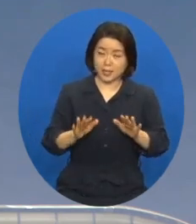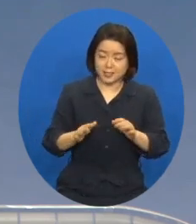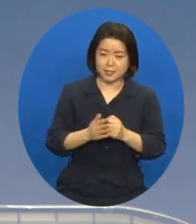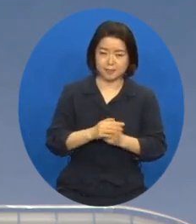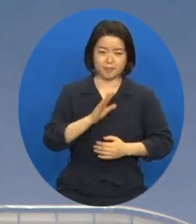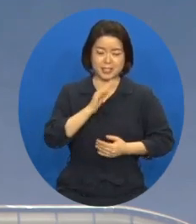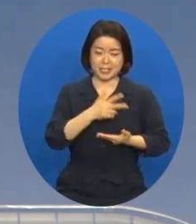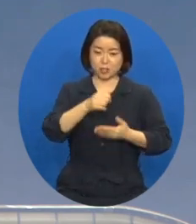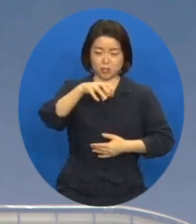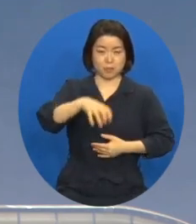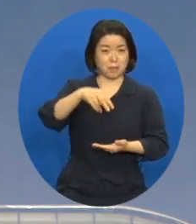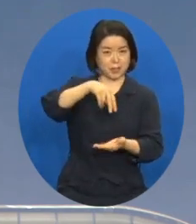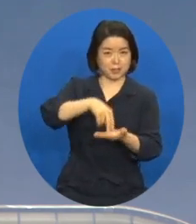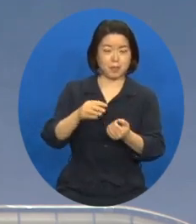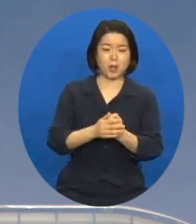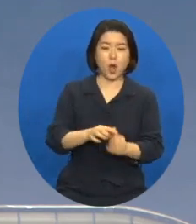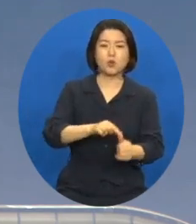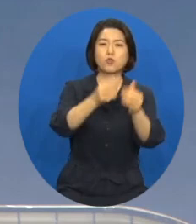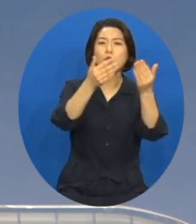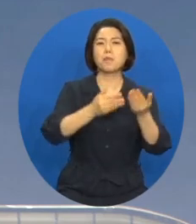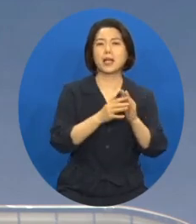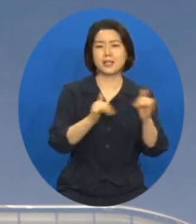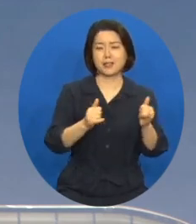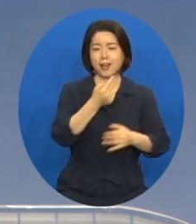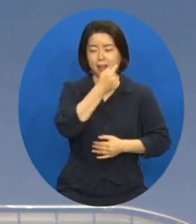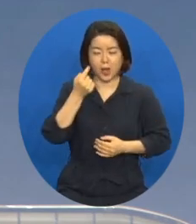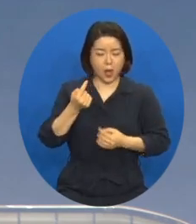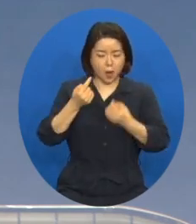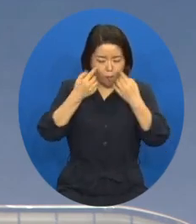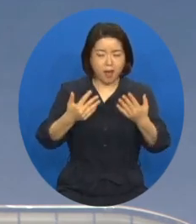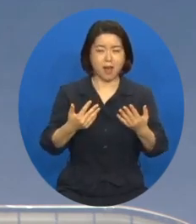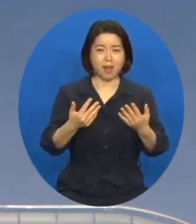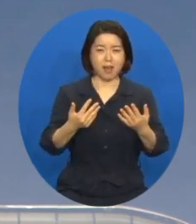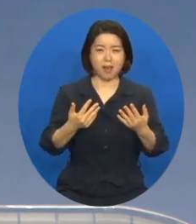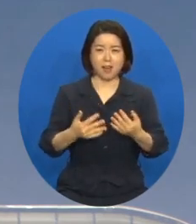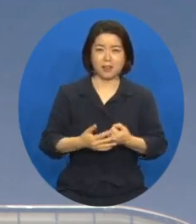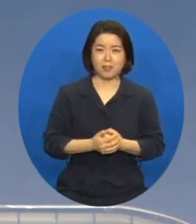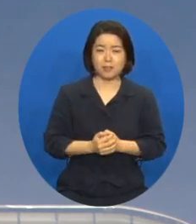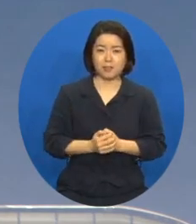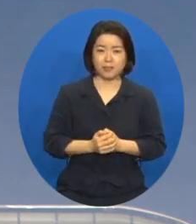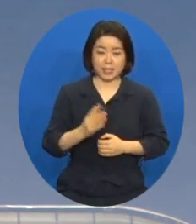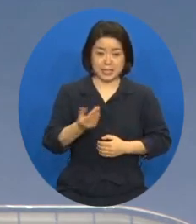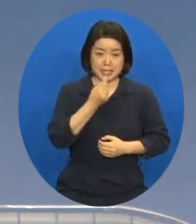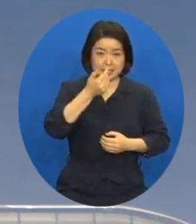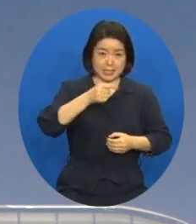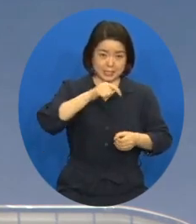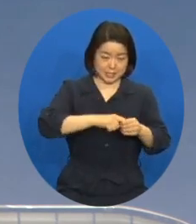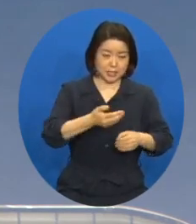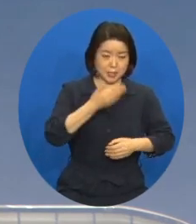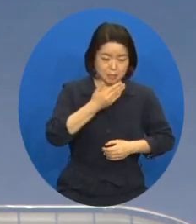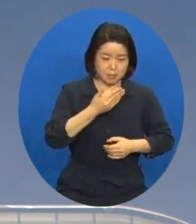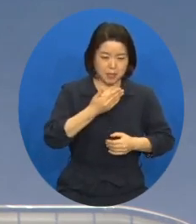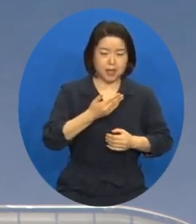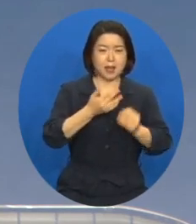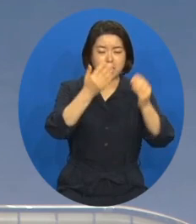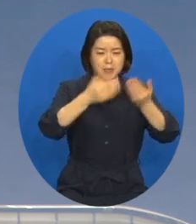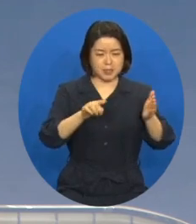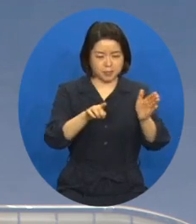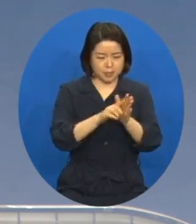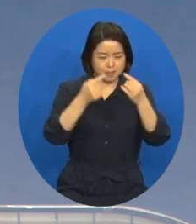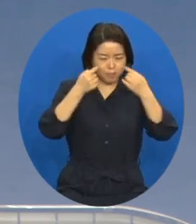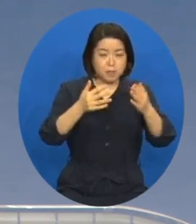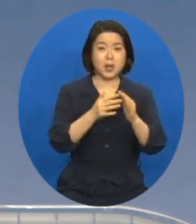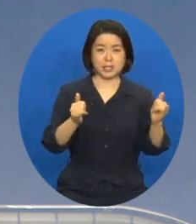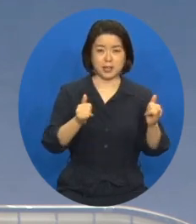앞에 서면 구원받은 자라는 확증이라니까요. 성찬받은 믿음이 진짜 분명한 사람.